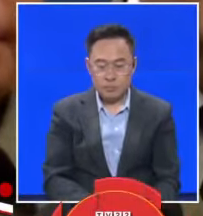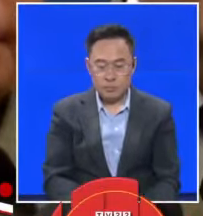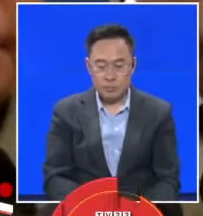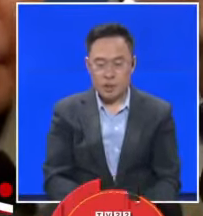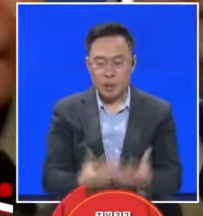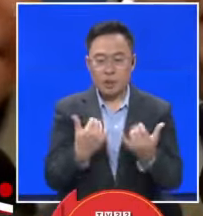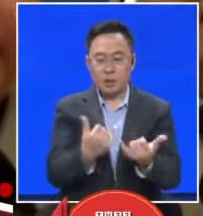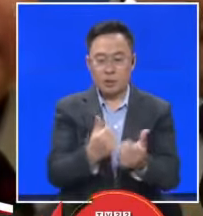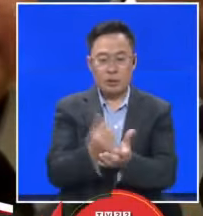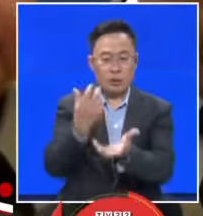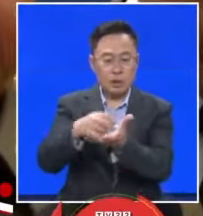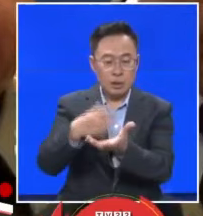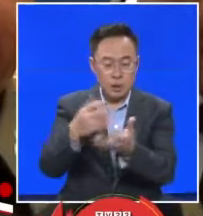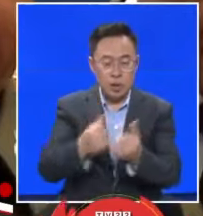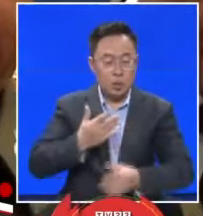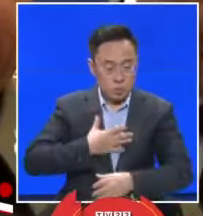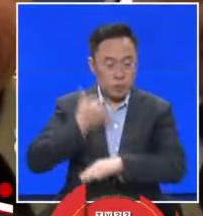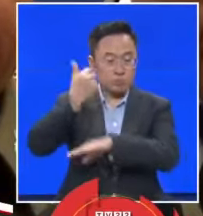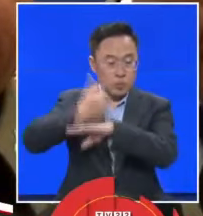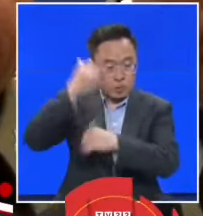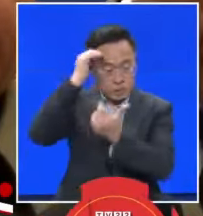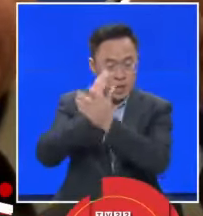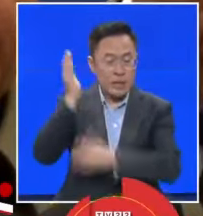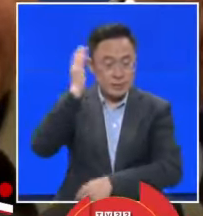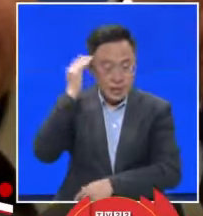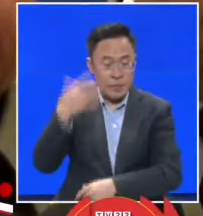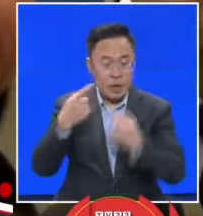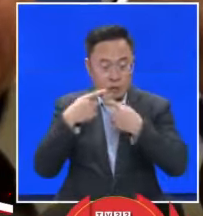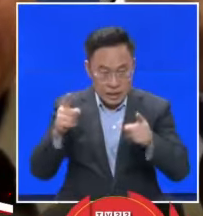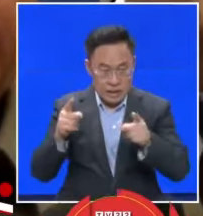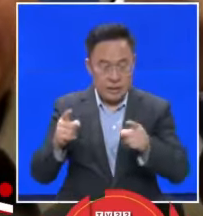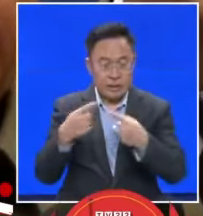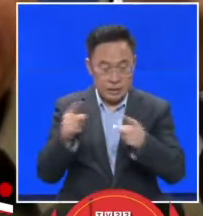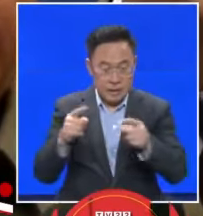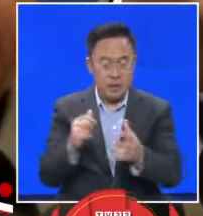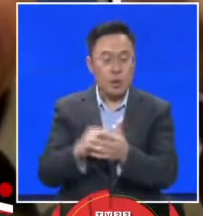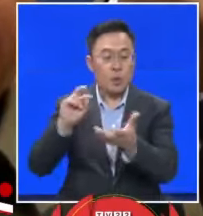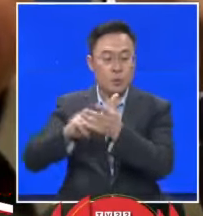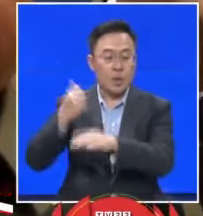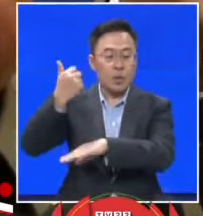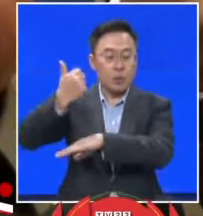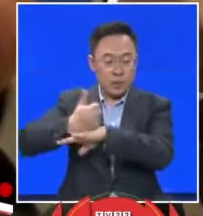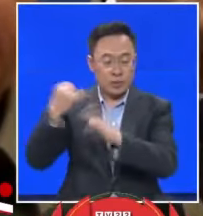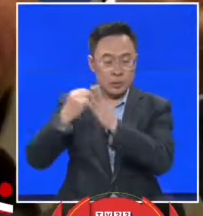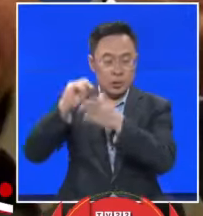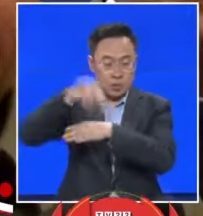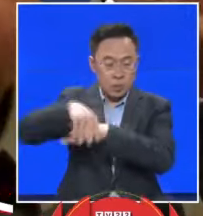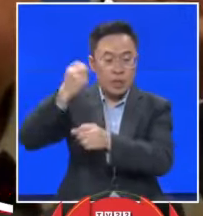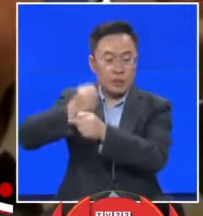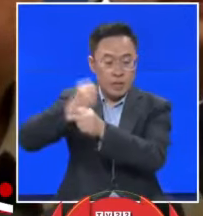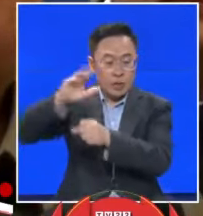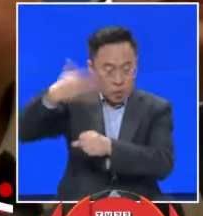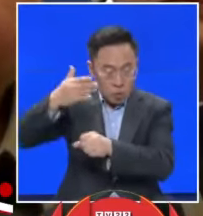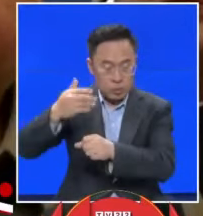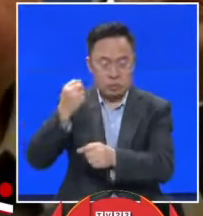ารายงานขึ้นมาตามลำดับชั้นพี่รู้แล้วพี่ก็ไม่ได้ปล่อยผ่านก็บอกให้ดูที่ผู้การลงไปดูให้ดีบ้านตัวเองเก็บกวาดให้ดีไม่ใช่ทุกเรื่องก็มาถึงผบ.งั้นก็ไ